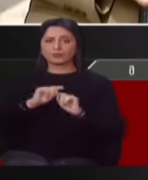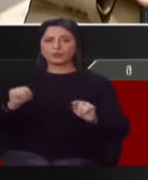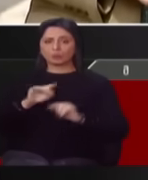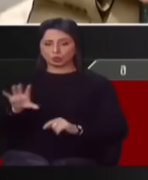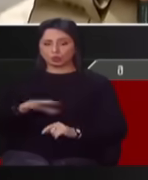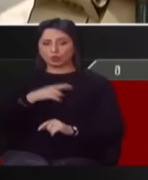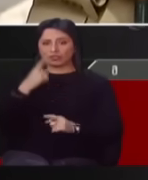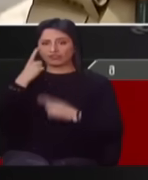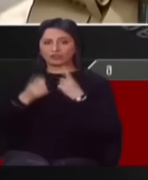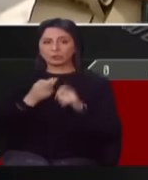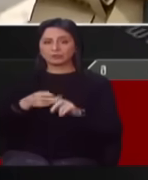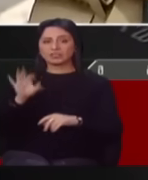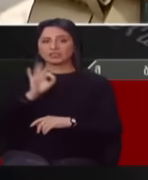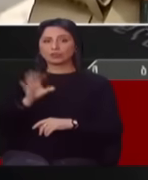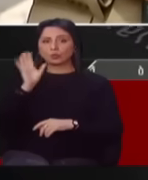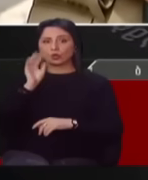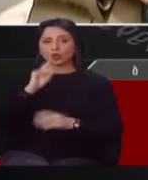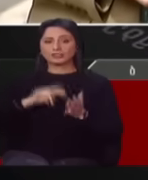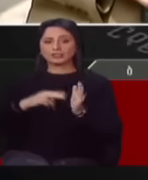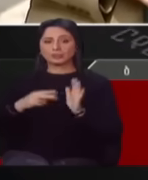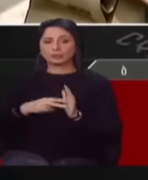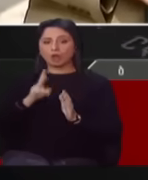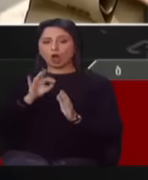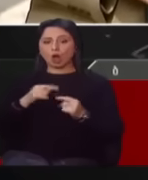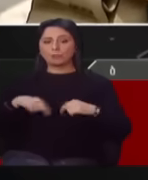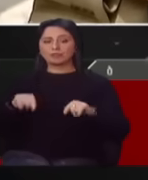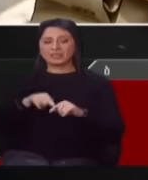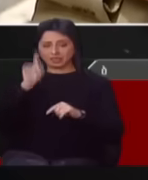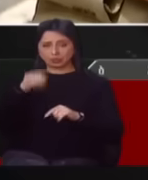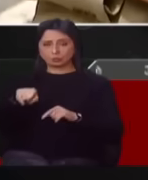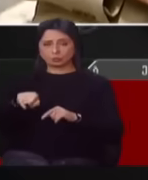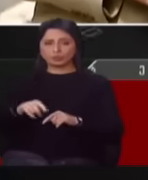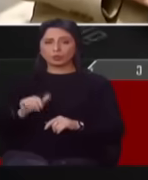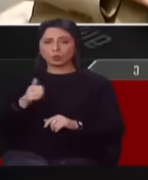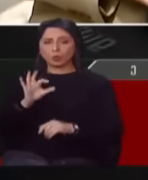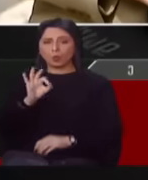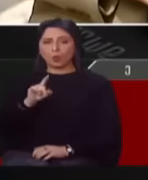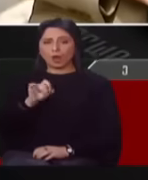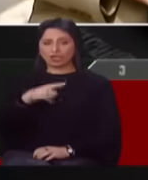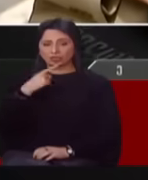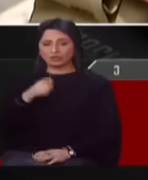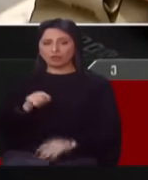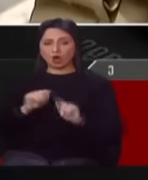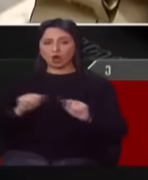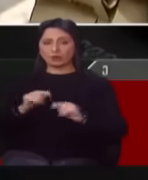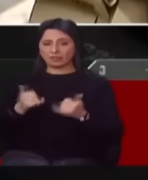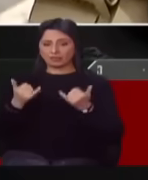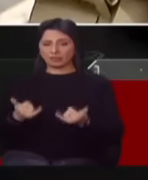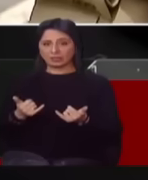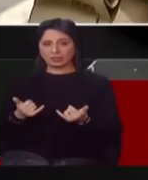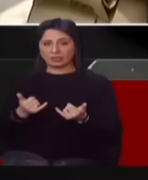ოპოზიციას ჰქონდა ინფორმაცია იმის თაობაზე, როდის იგეგმებოდა საკომიტეტო მოსვენა, თუმცა როგორც ოხანაშვილმა თქვა, ოპოზიციამ